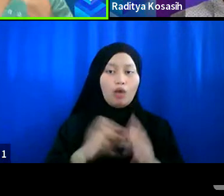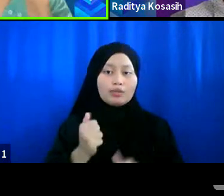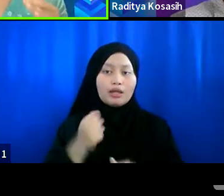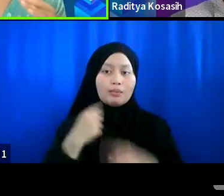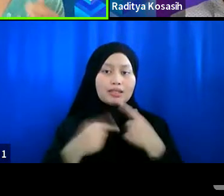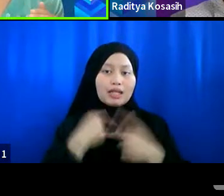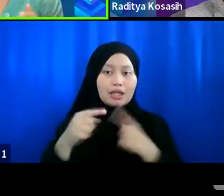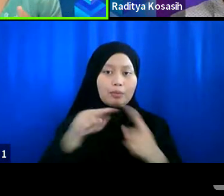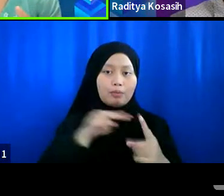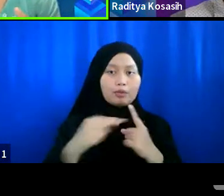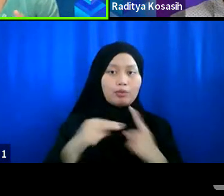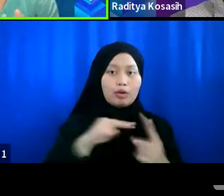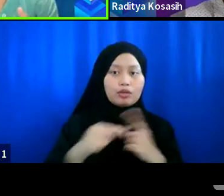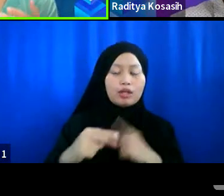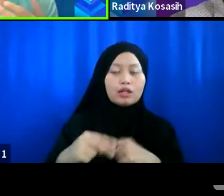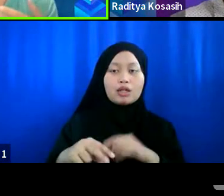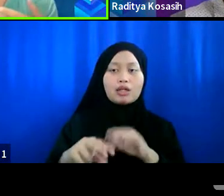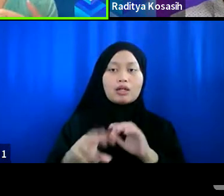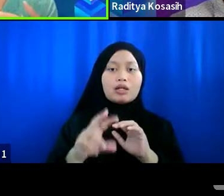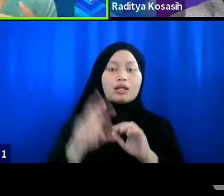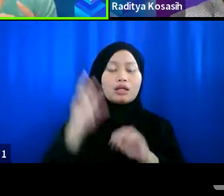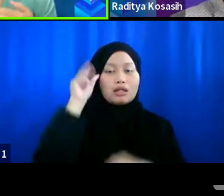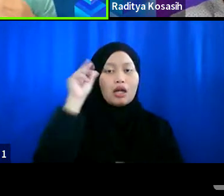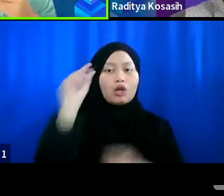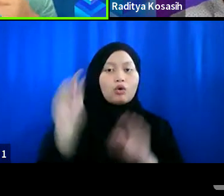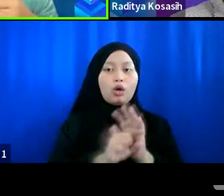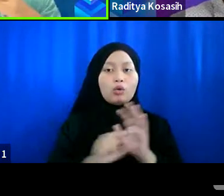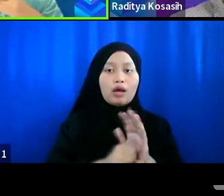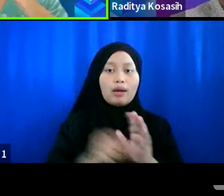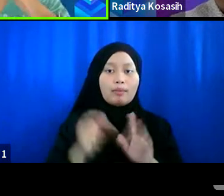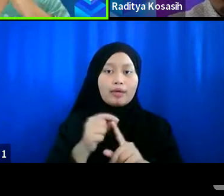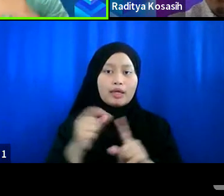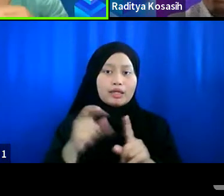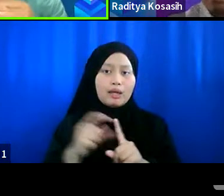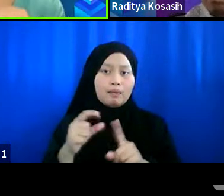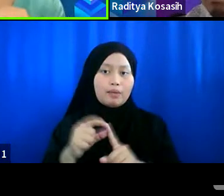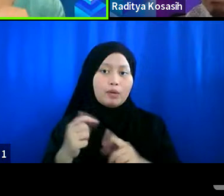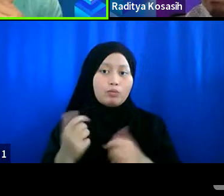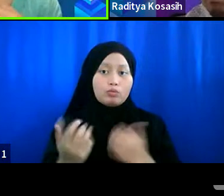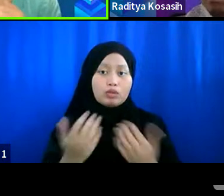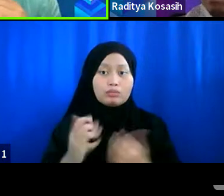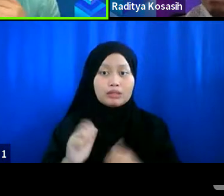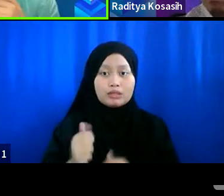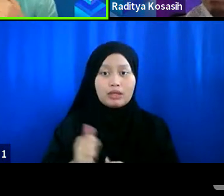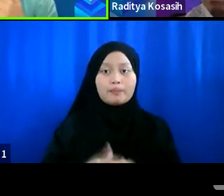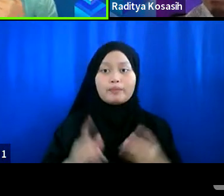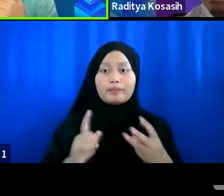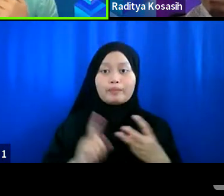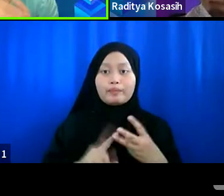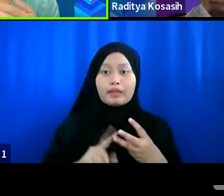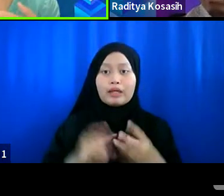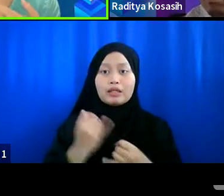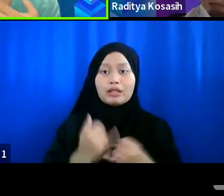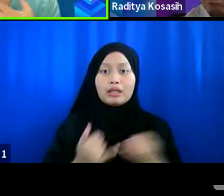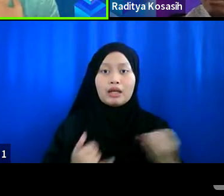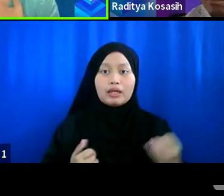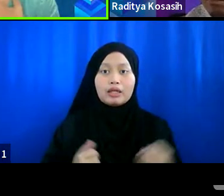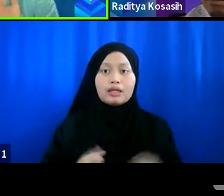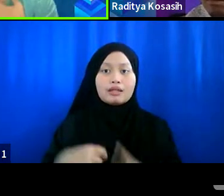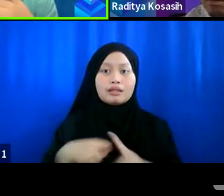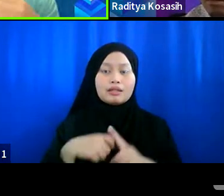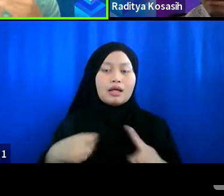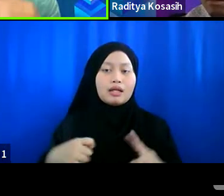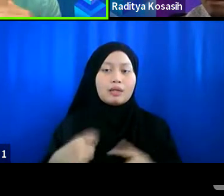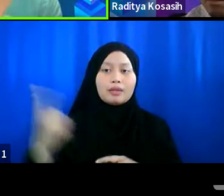undang-undang neraca undang-undang TDP dan yang terakhir eh untuk versi ketiga ini dari Anonymous